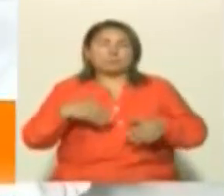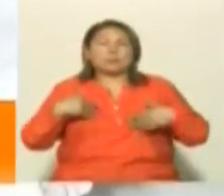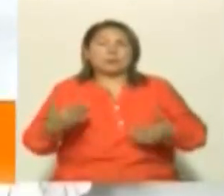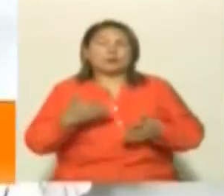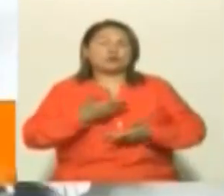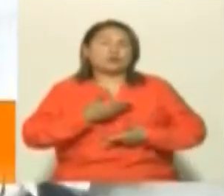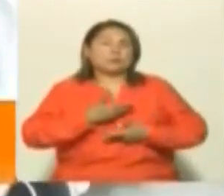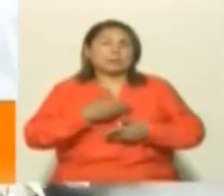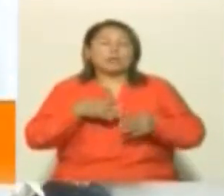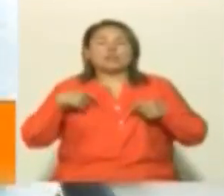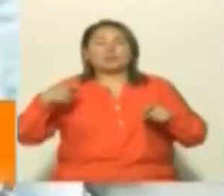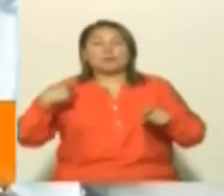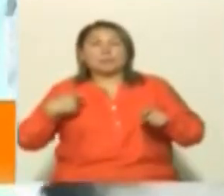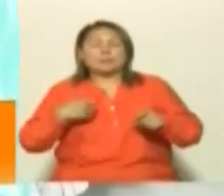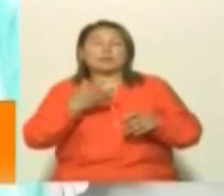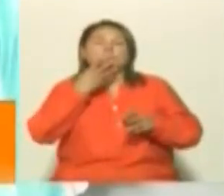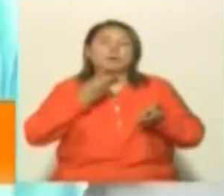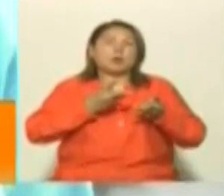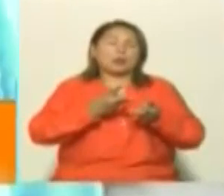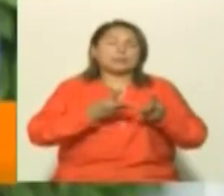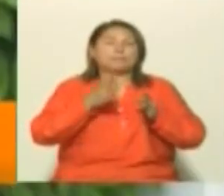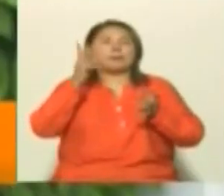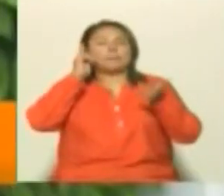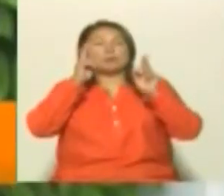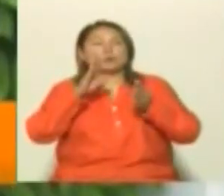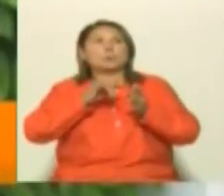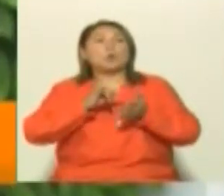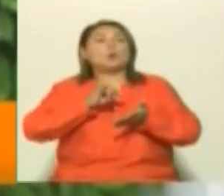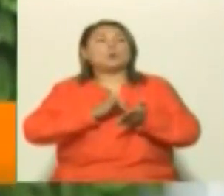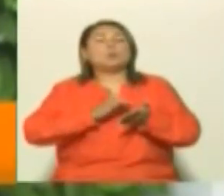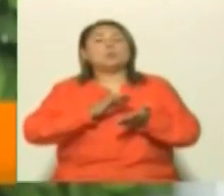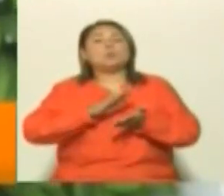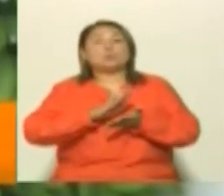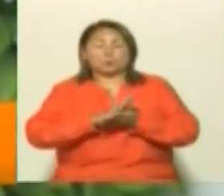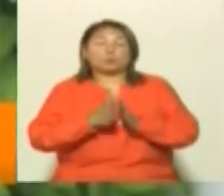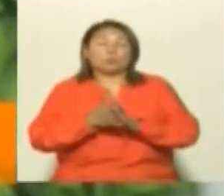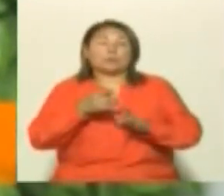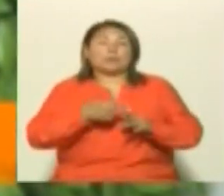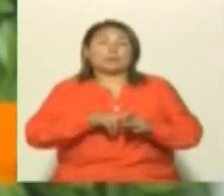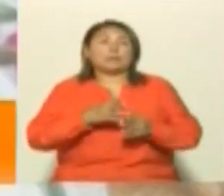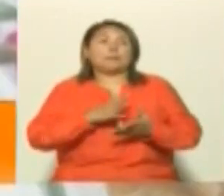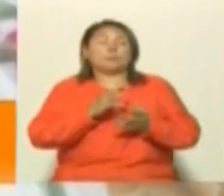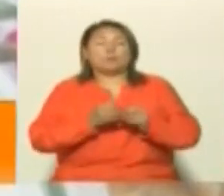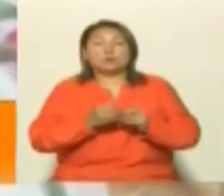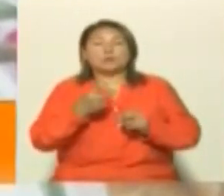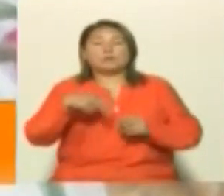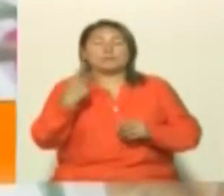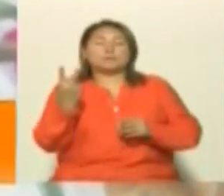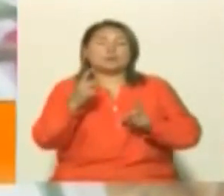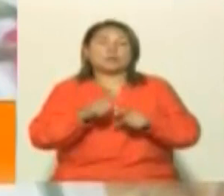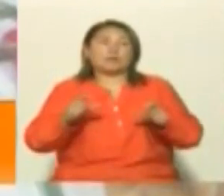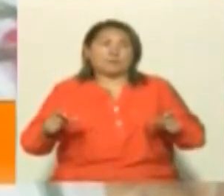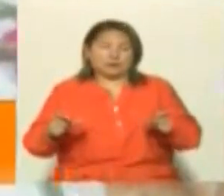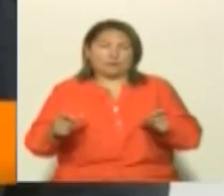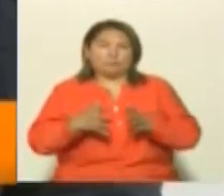жителям района швейные хлебопекарные парикмахерские услуги Однако в этом году количество гранто получателей на 22 человека меньше чем